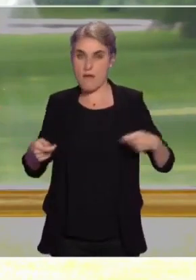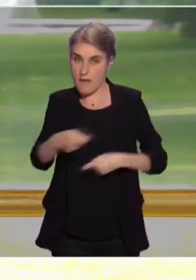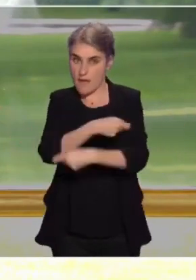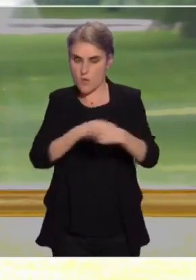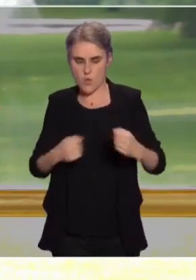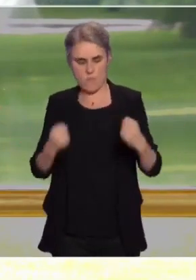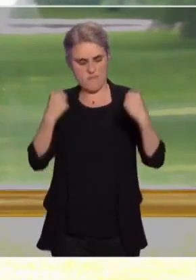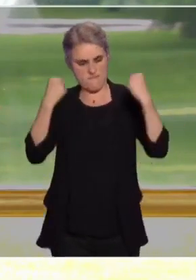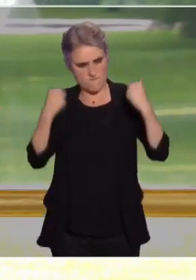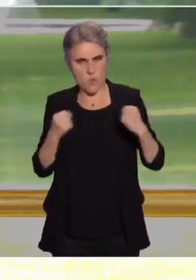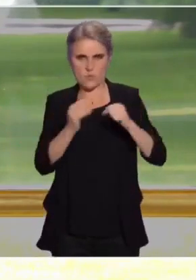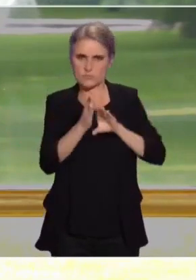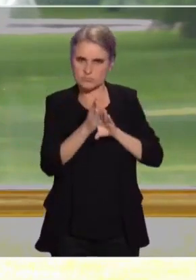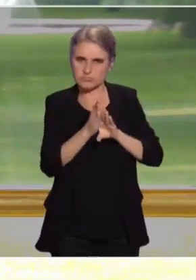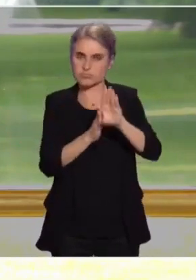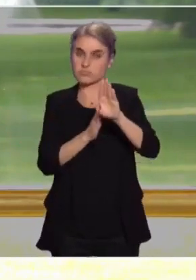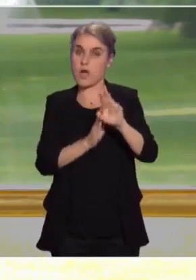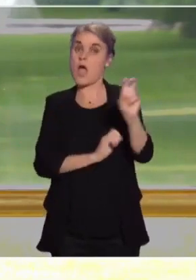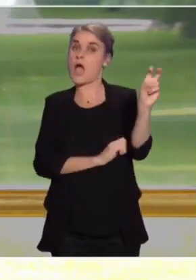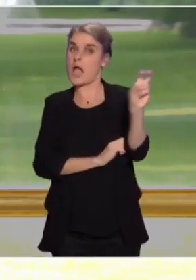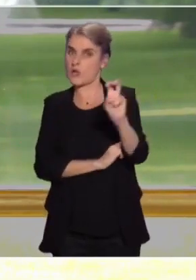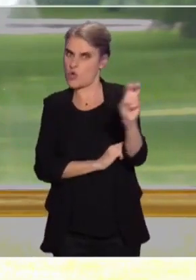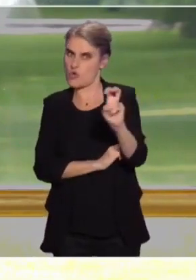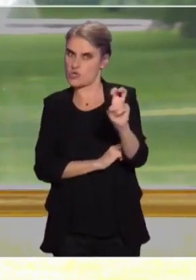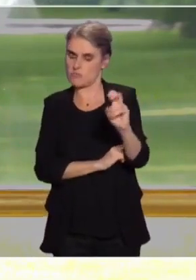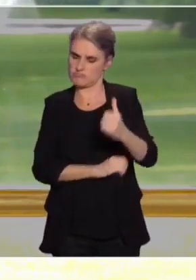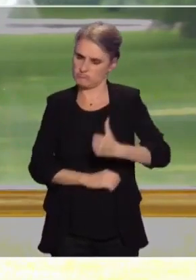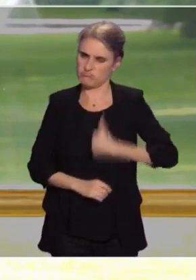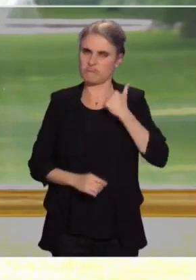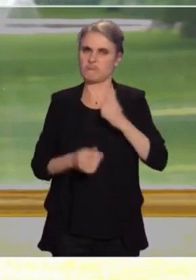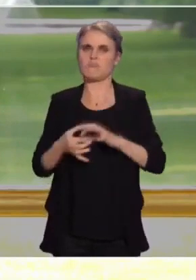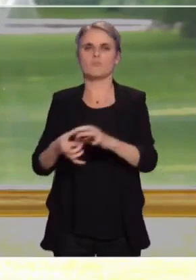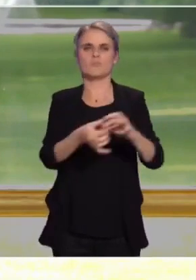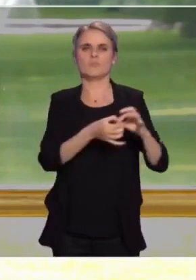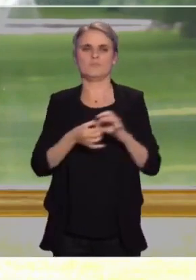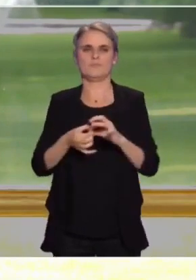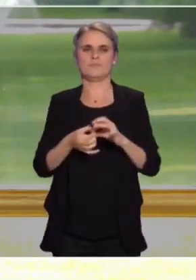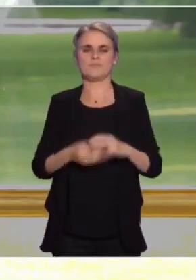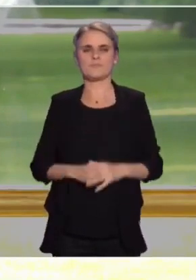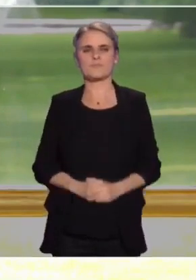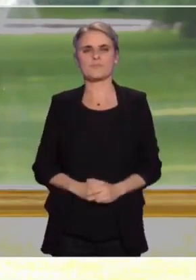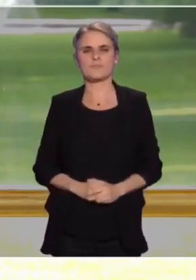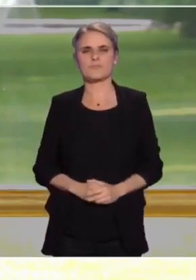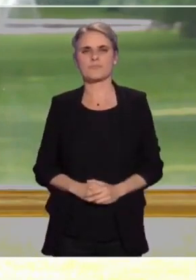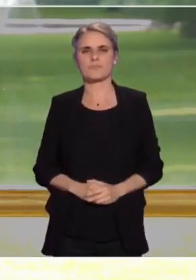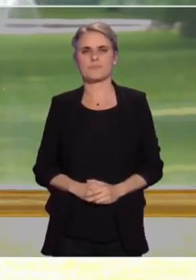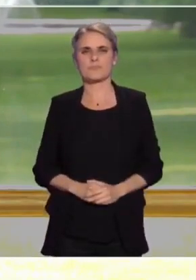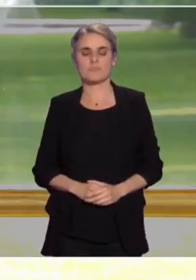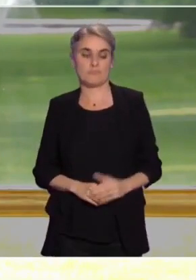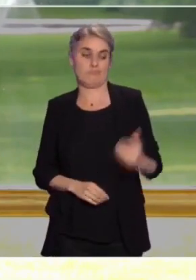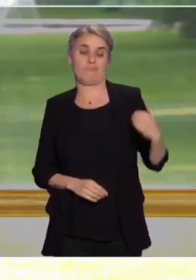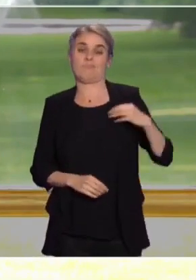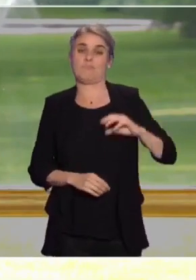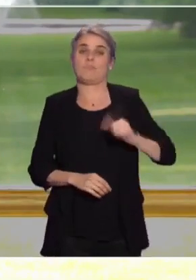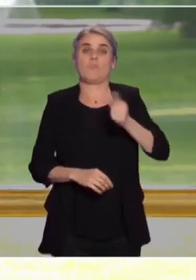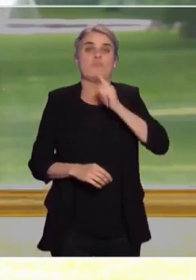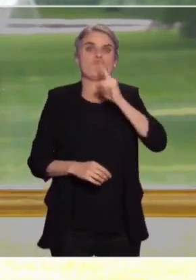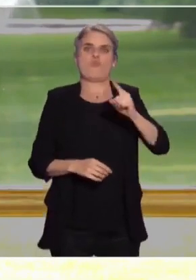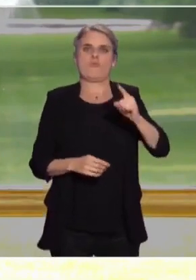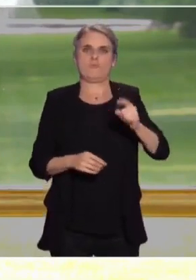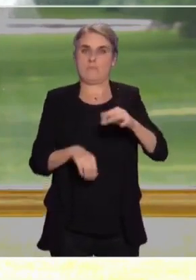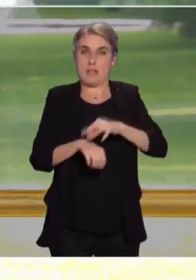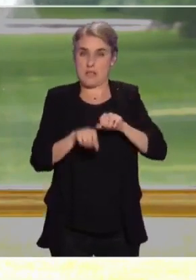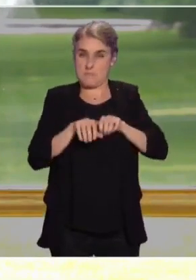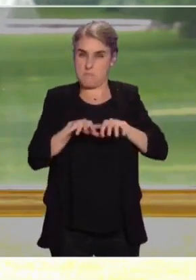forte écologique souveraine et solidaire depuis le premier jour de la crise notre mobilisation